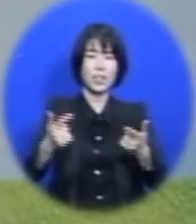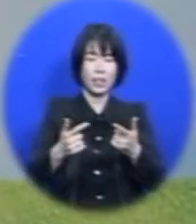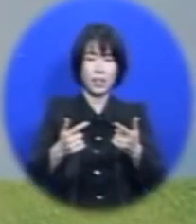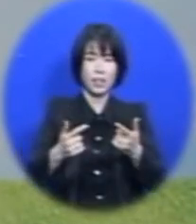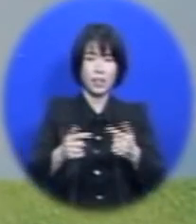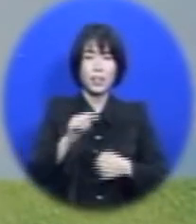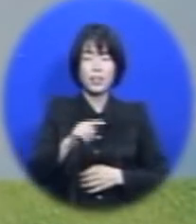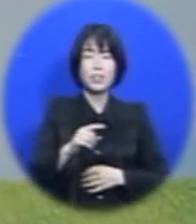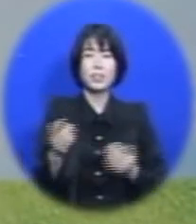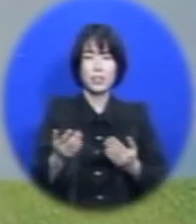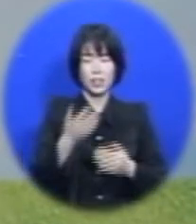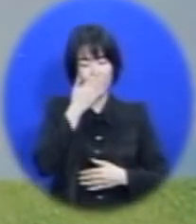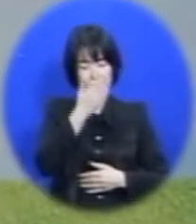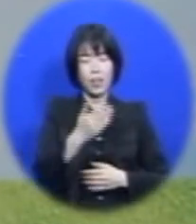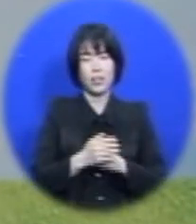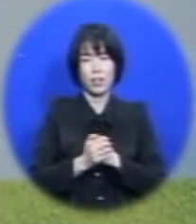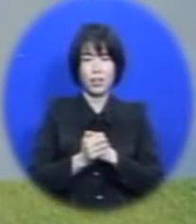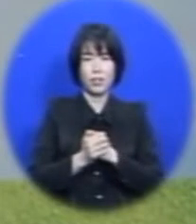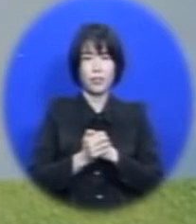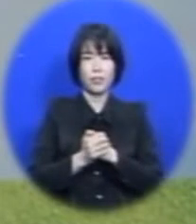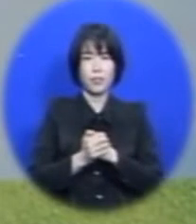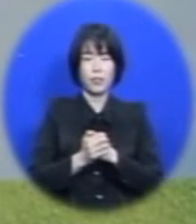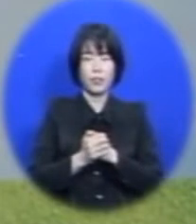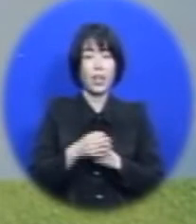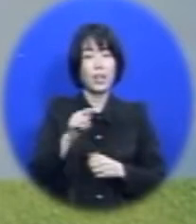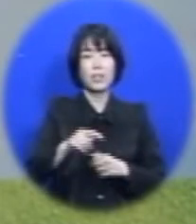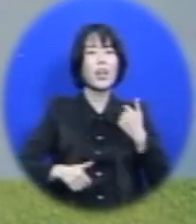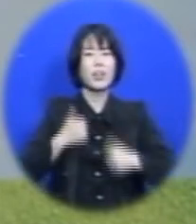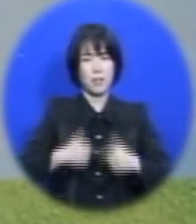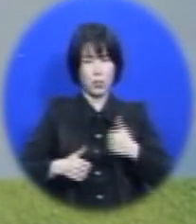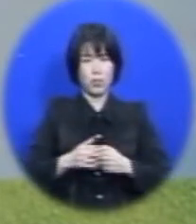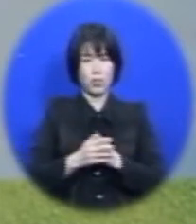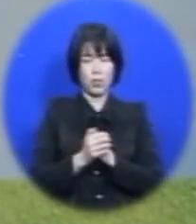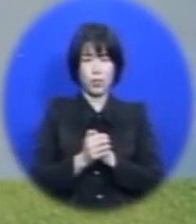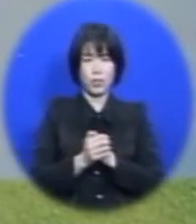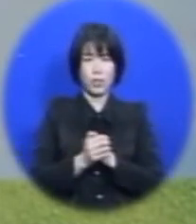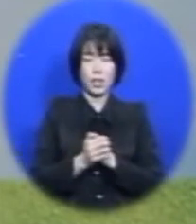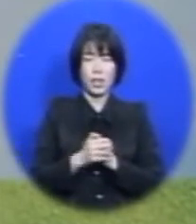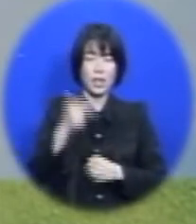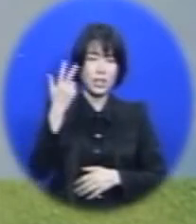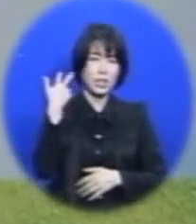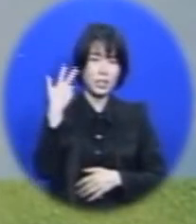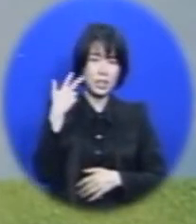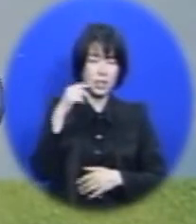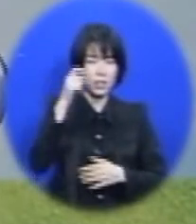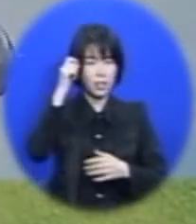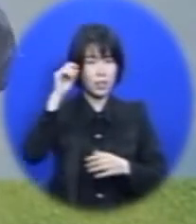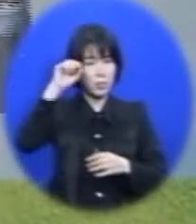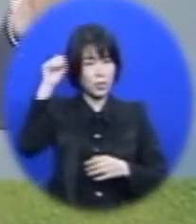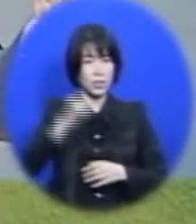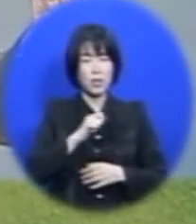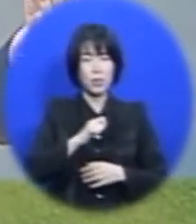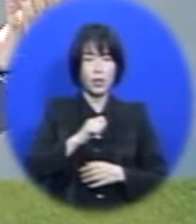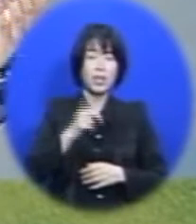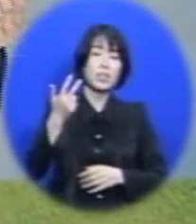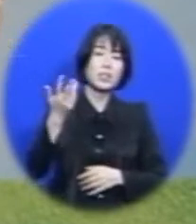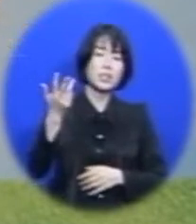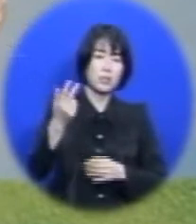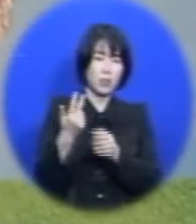일이 가능하겠구나. 그것이 기뻤습니다. 지난주간 새벽기도, 고 지난주간까지